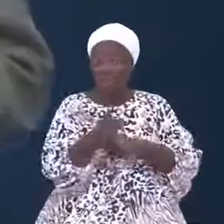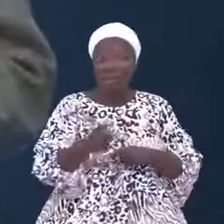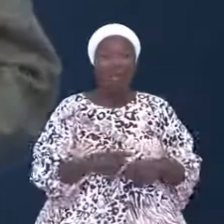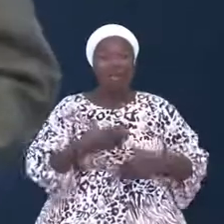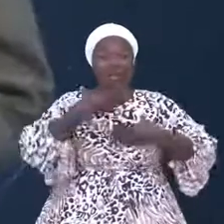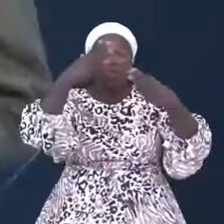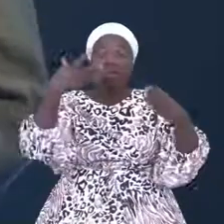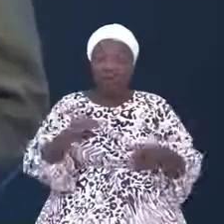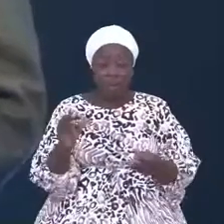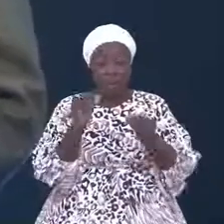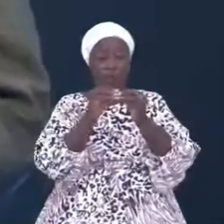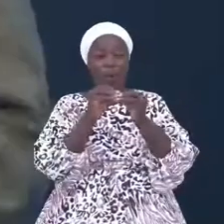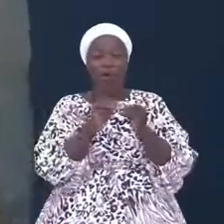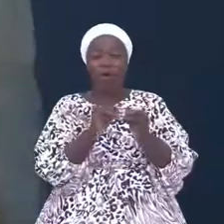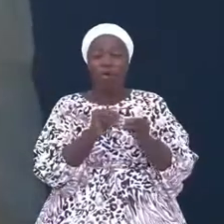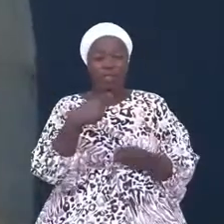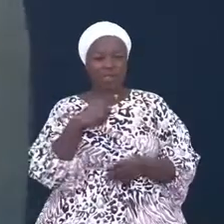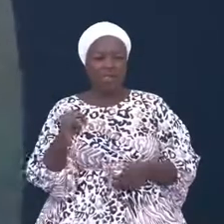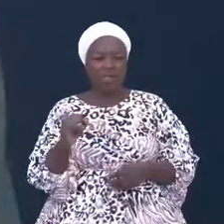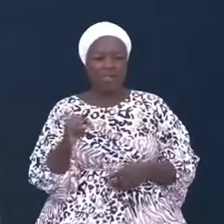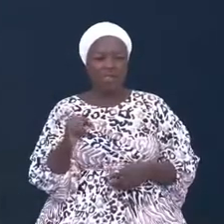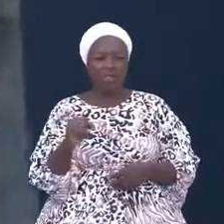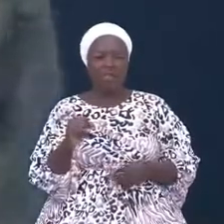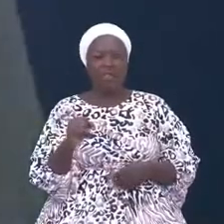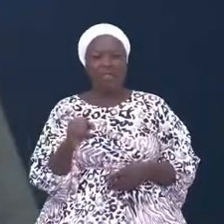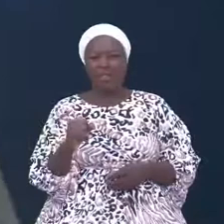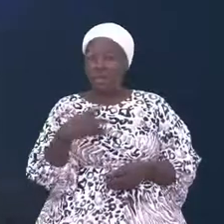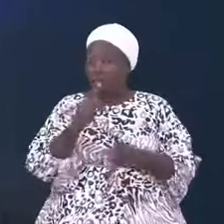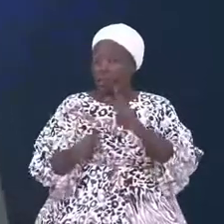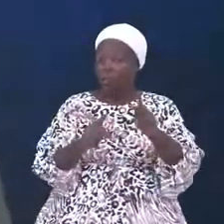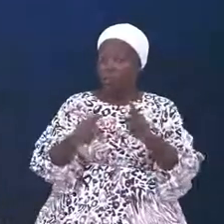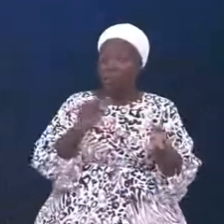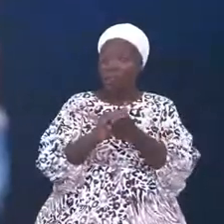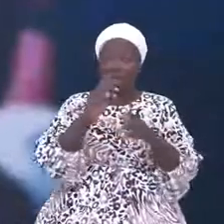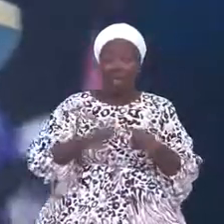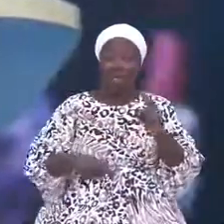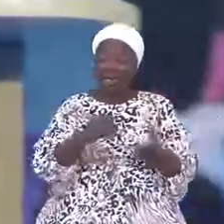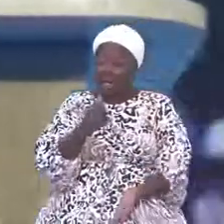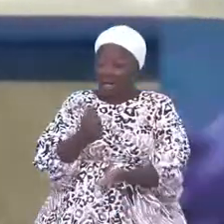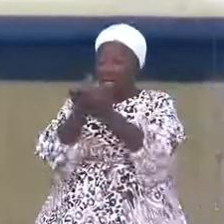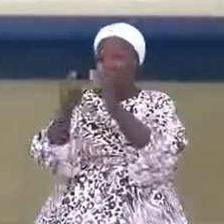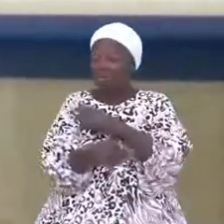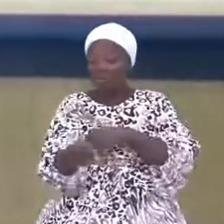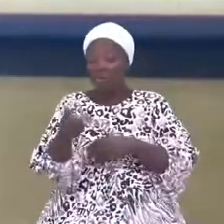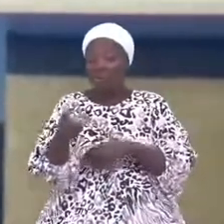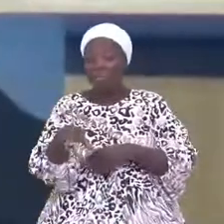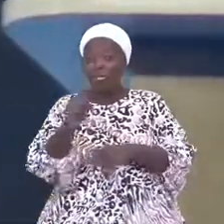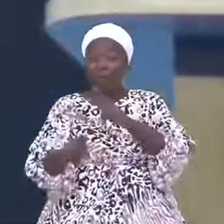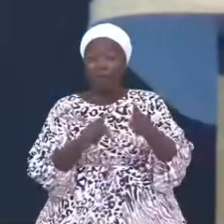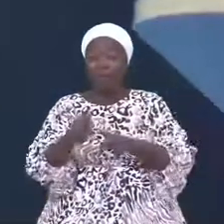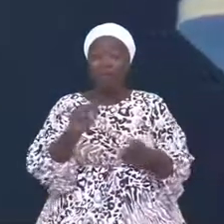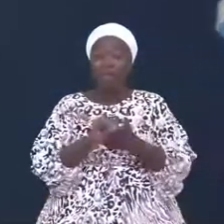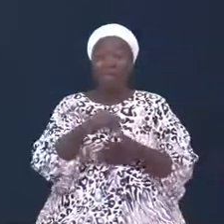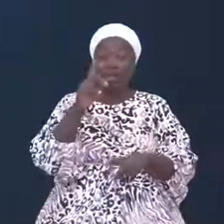Mais il criait plus fort. Il criait plus fort, disant, ceux qui ne